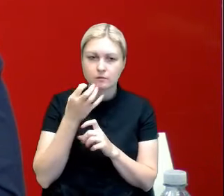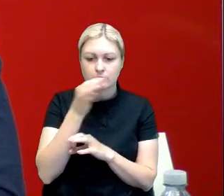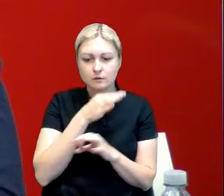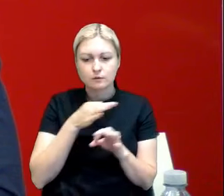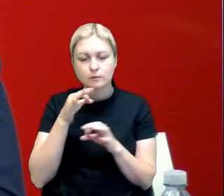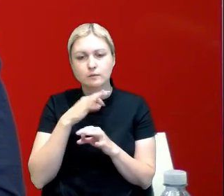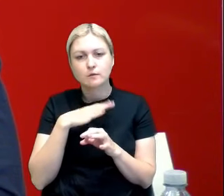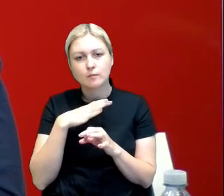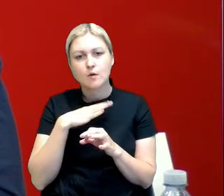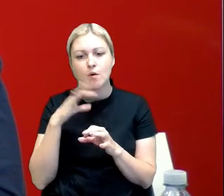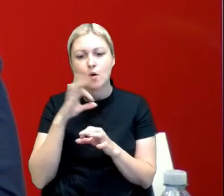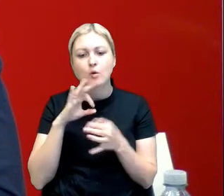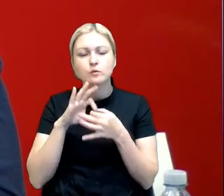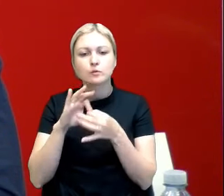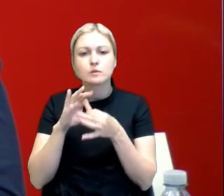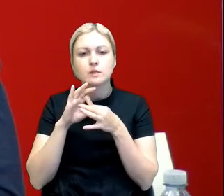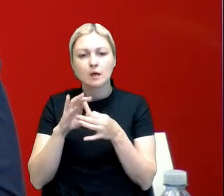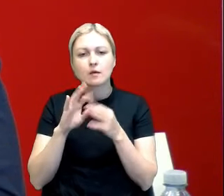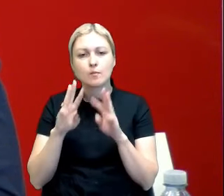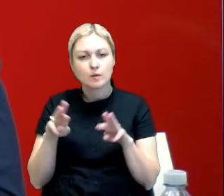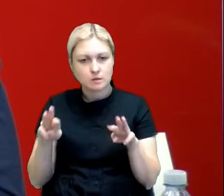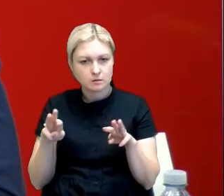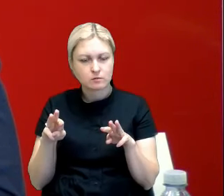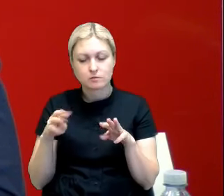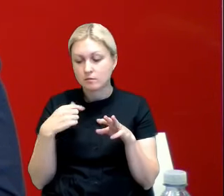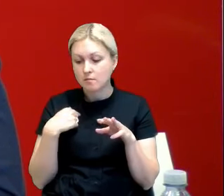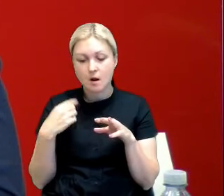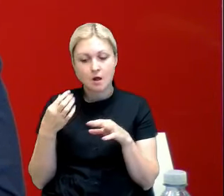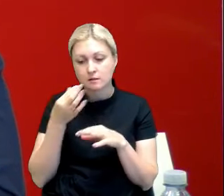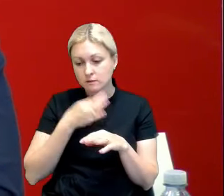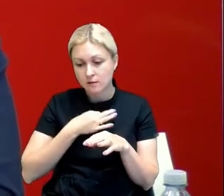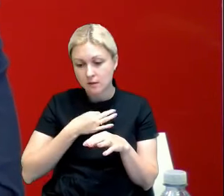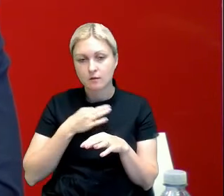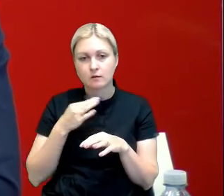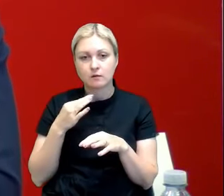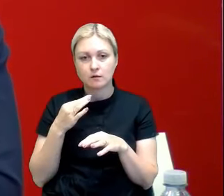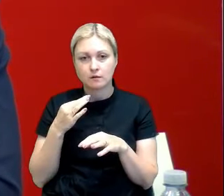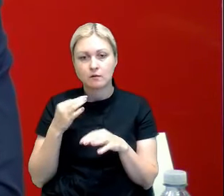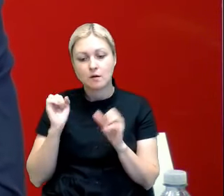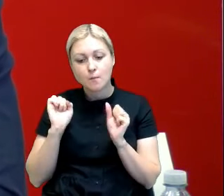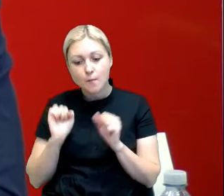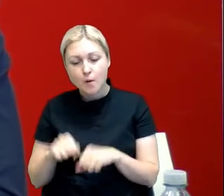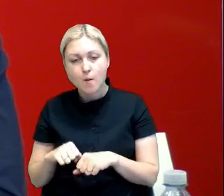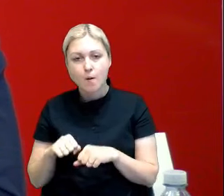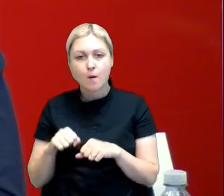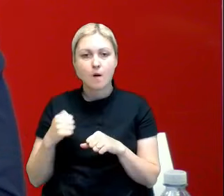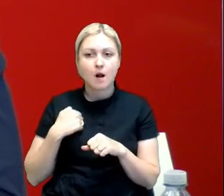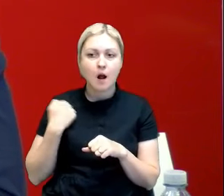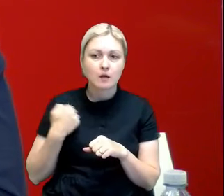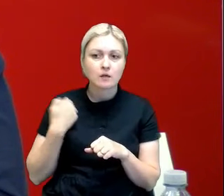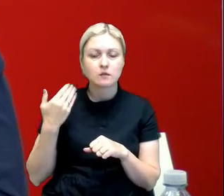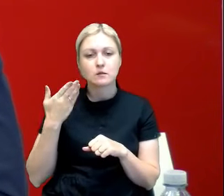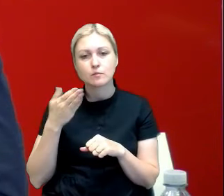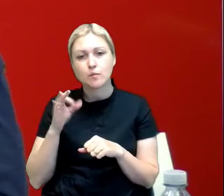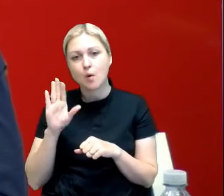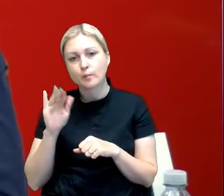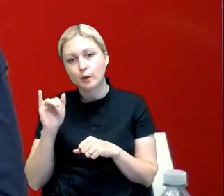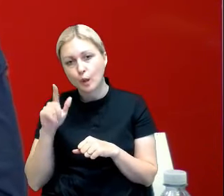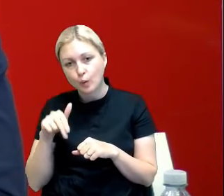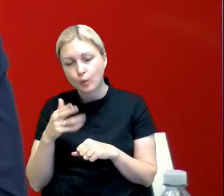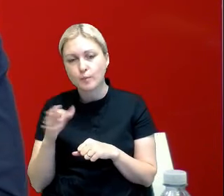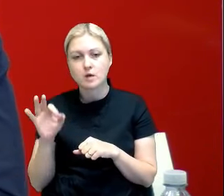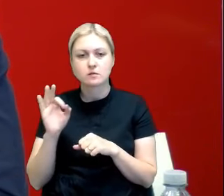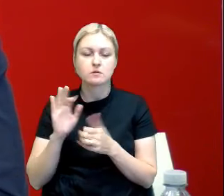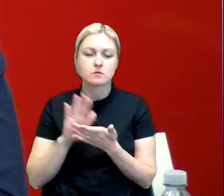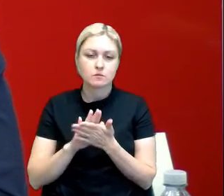susisiekimo ministru kuris man kaip ir minėjo kažkokią tai galimybę per karinį mobilumą noriu pasakyti kad